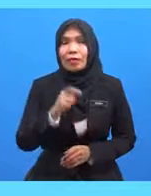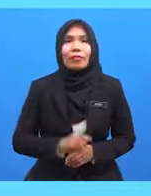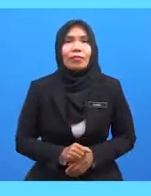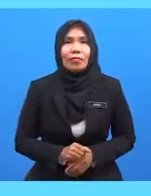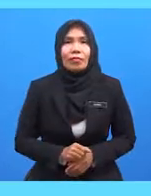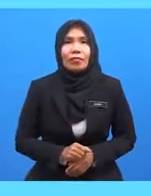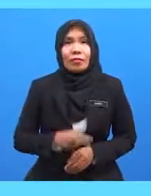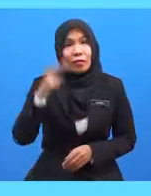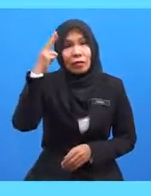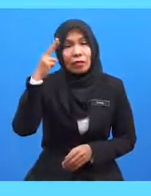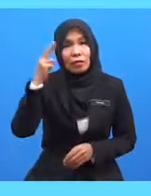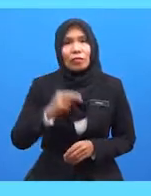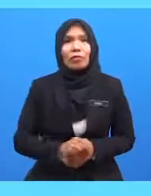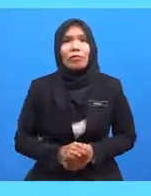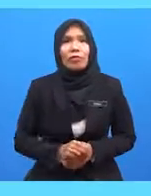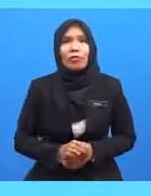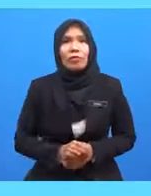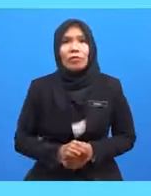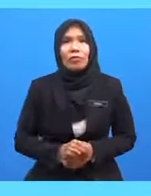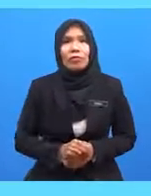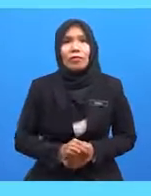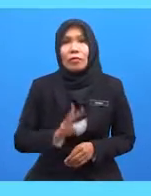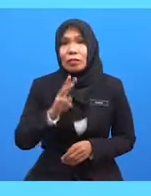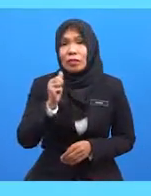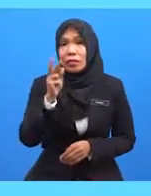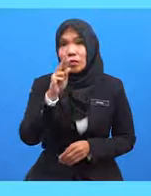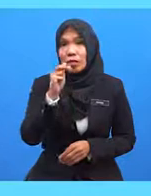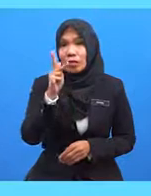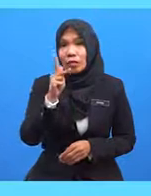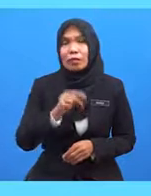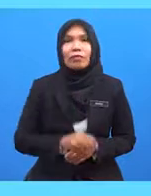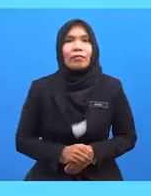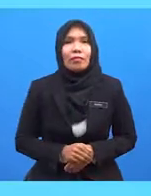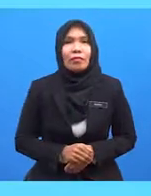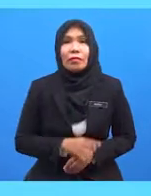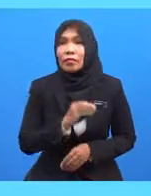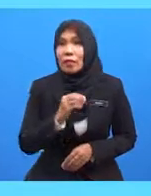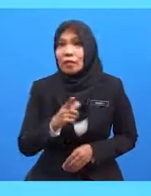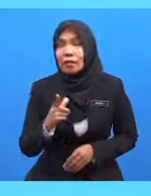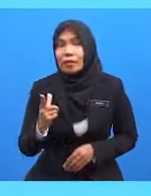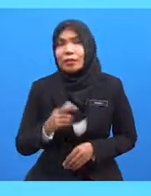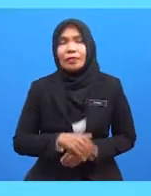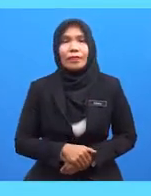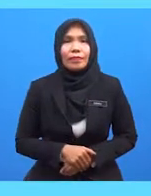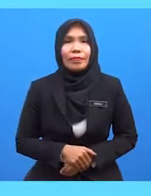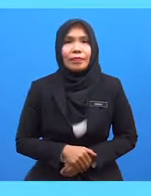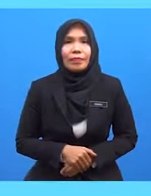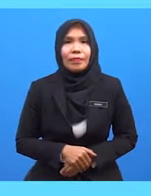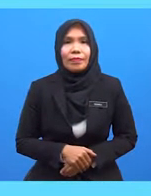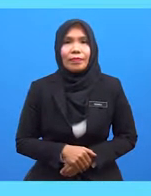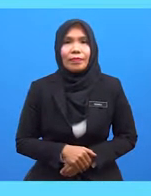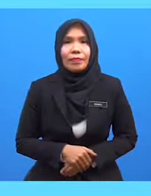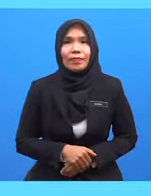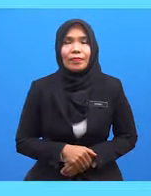rasul, malaikat, najis, wara', baligh dan sebagainya. Hal-hal